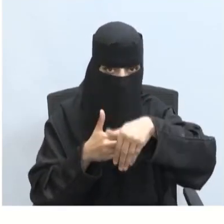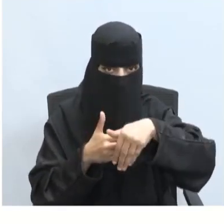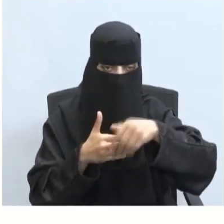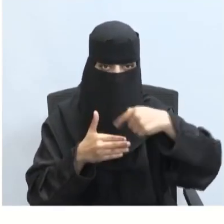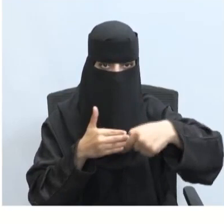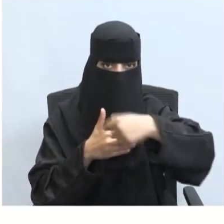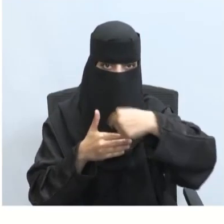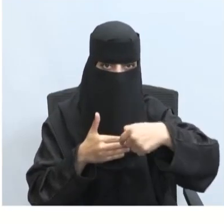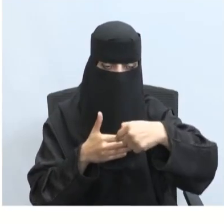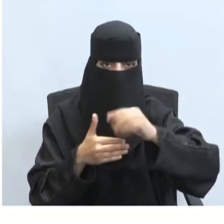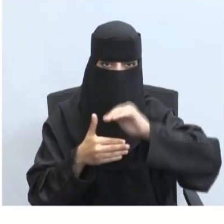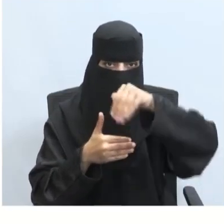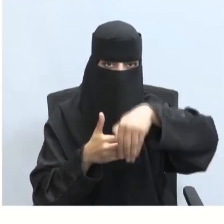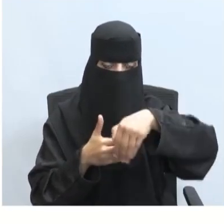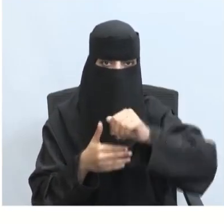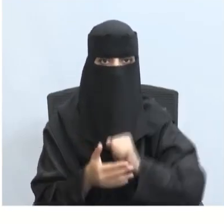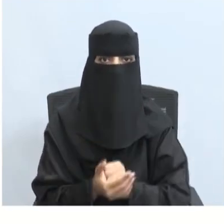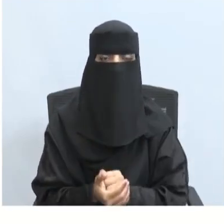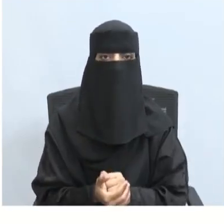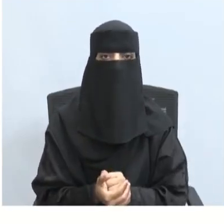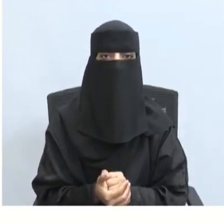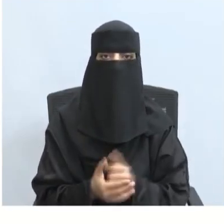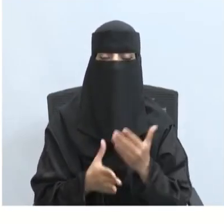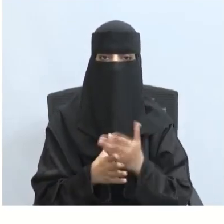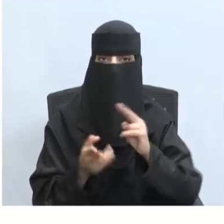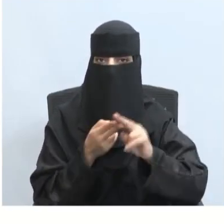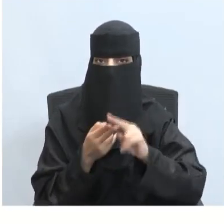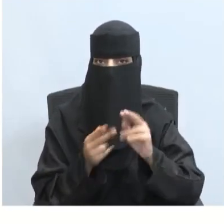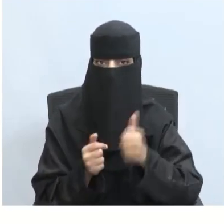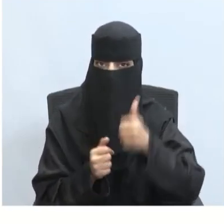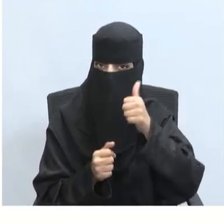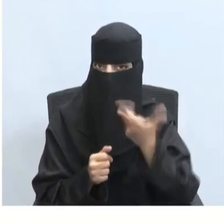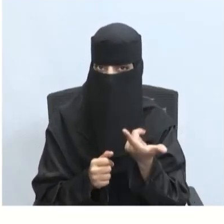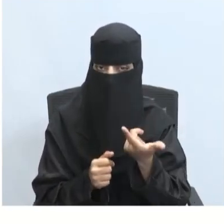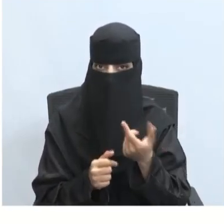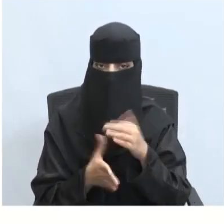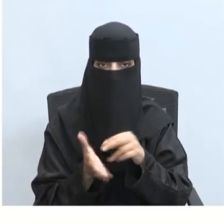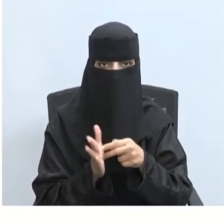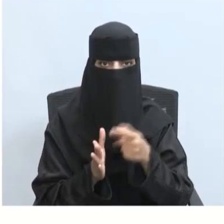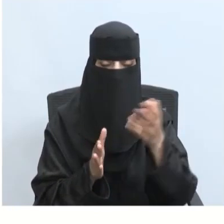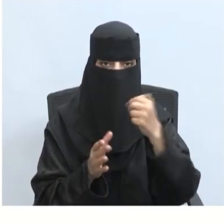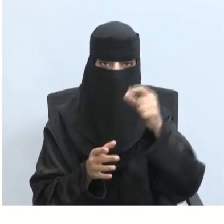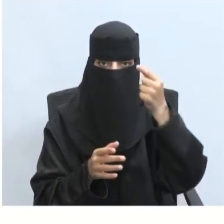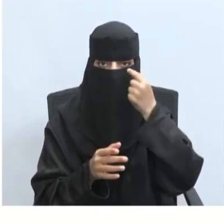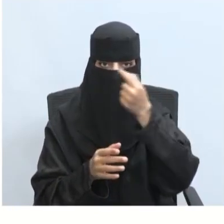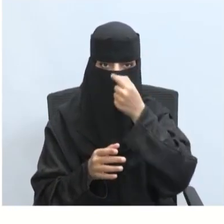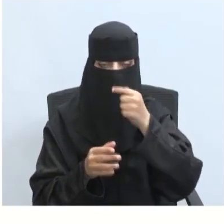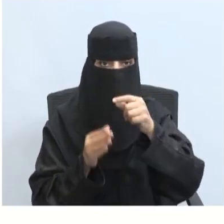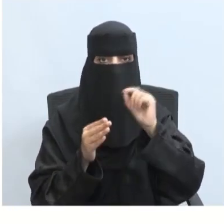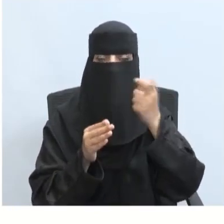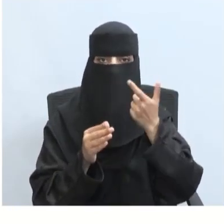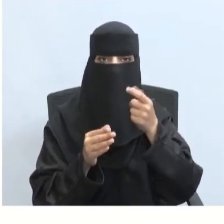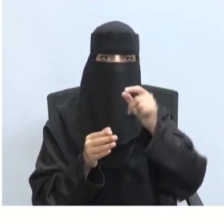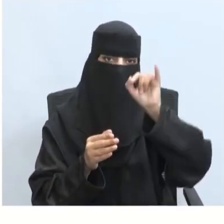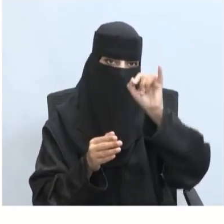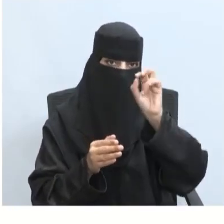الشبكيه تتكون امام الشبكيه لعلاج قصر النظر نستخدم ماذا نستخدم عدسات مقعره